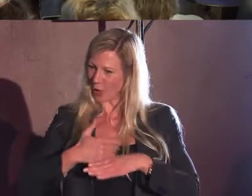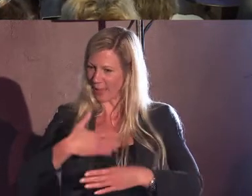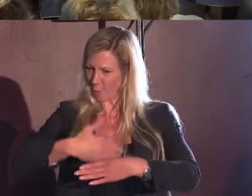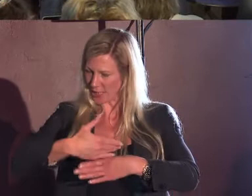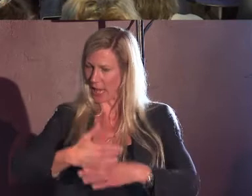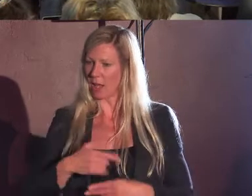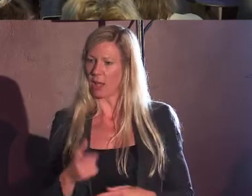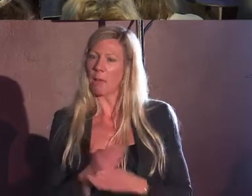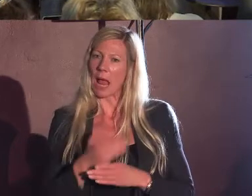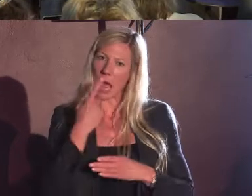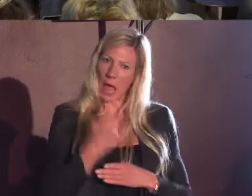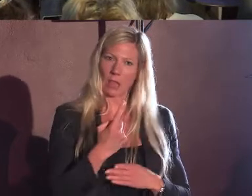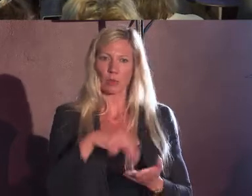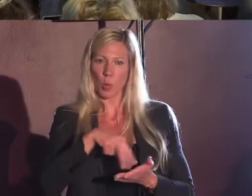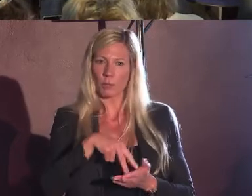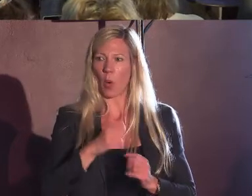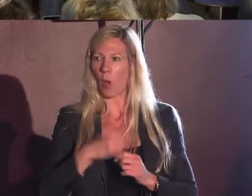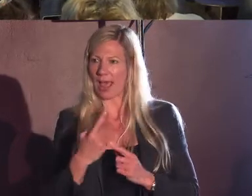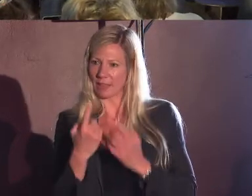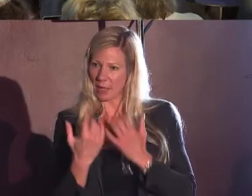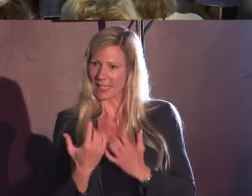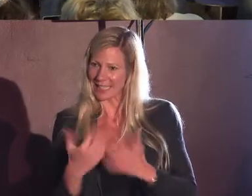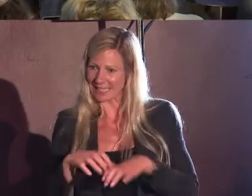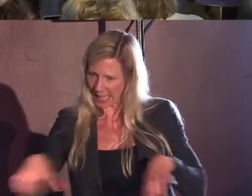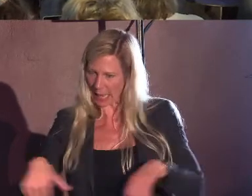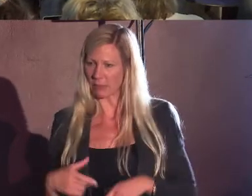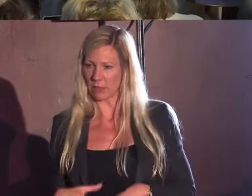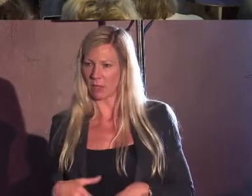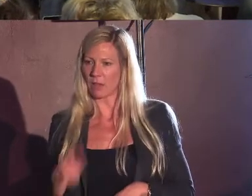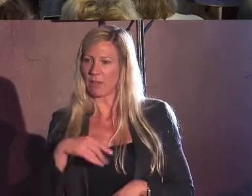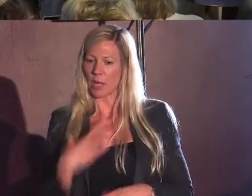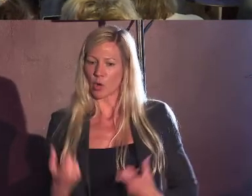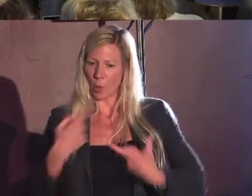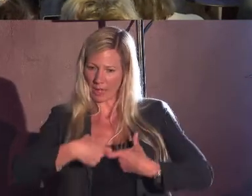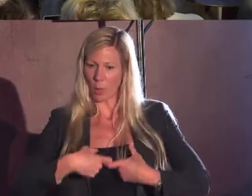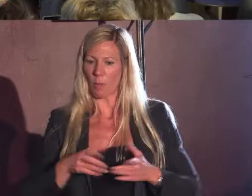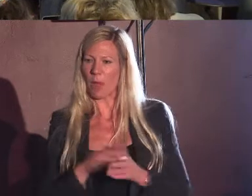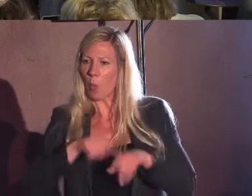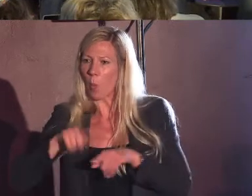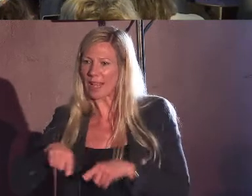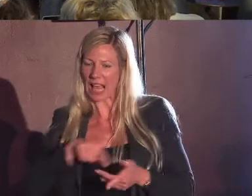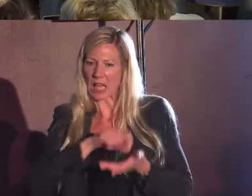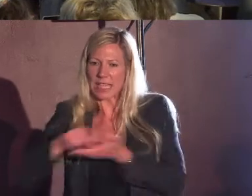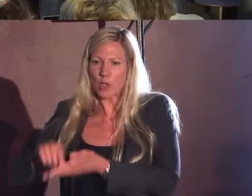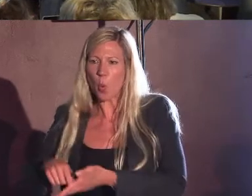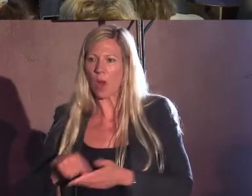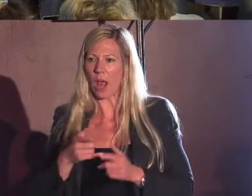en skådespelare och en robot på scenen, där vi kopplade upp skådespelaren med olika typer av sensorer, neurosensorer,